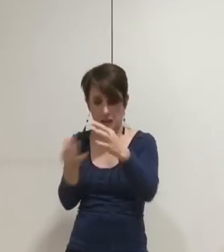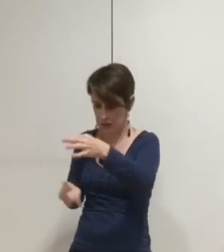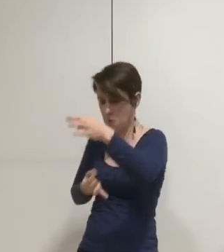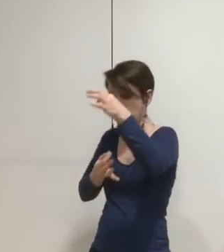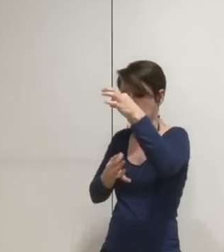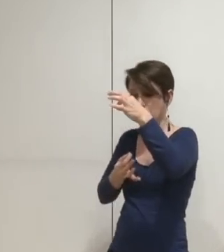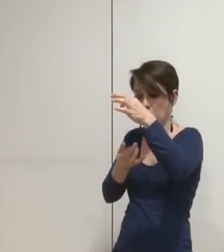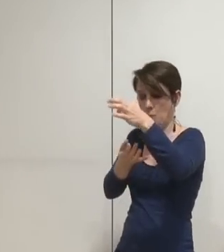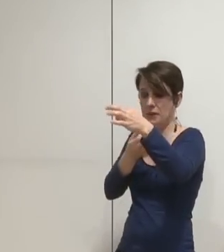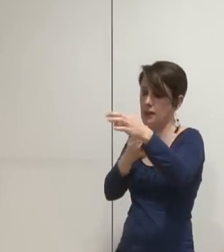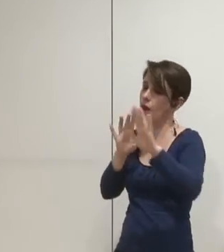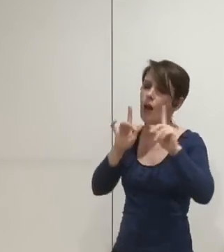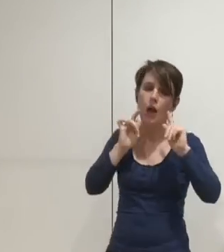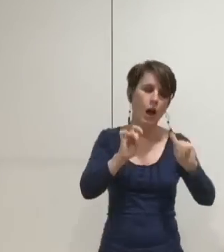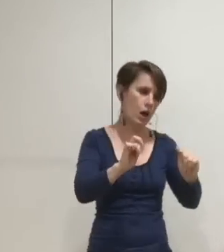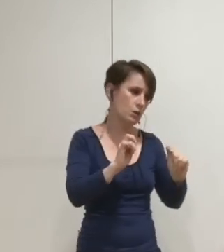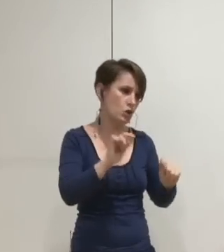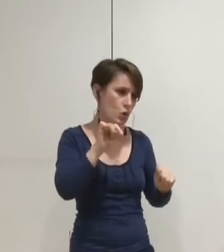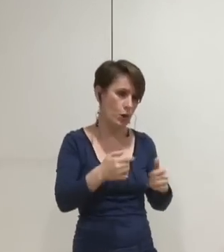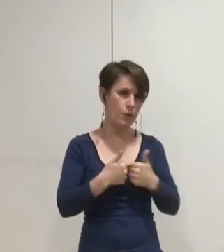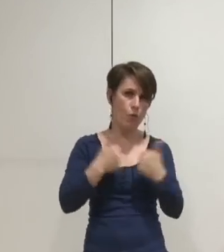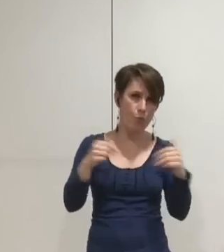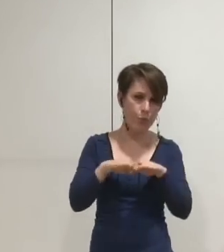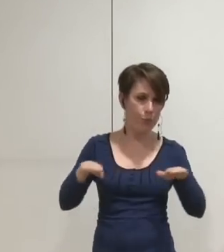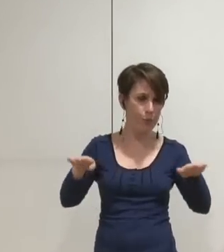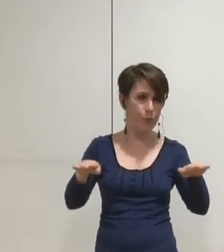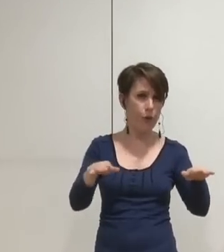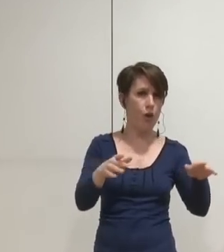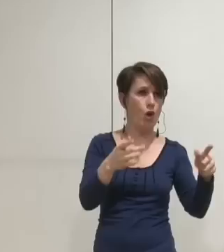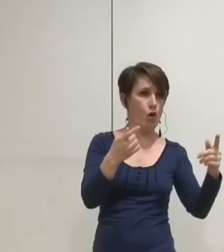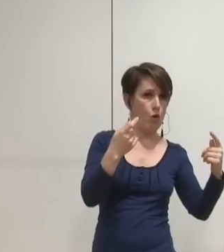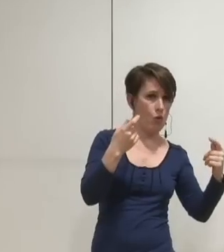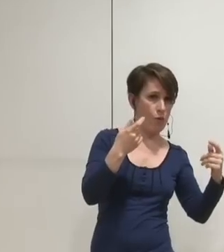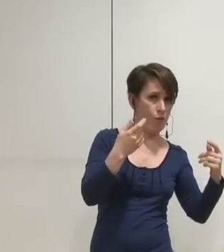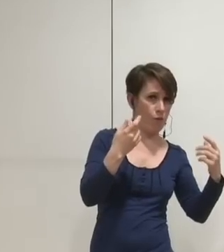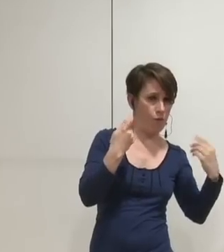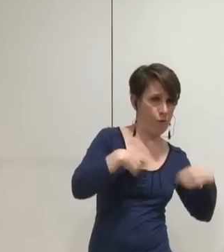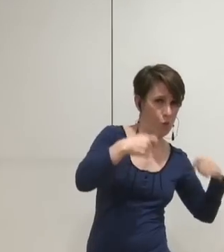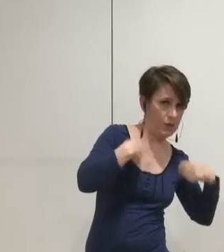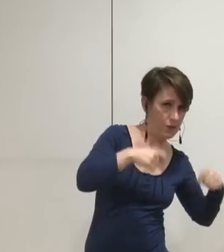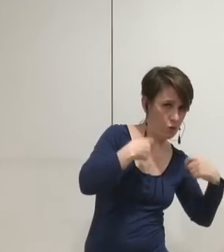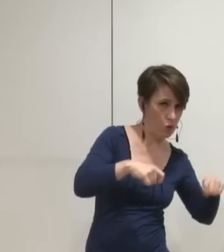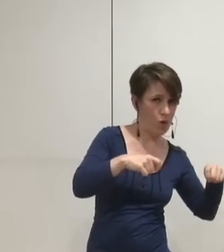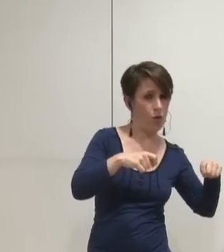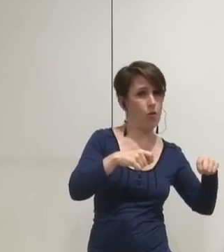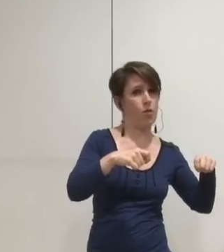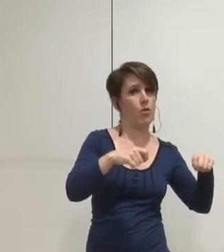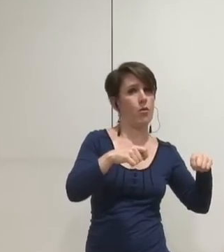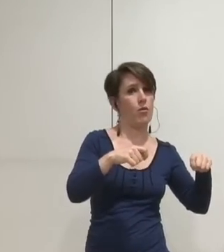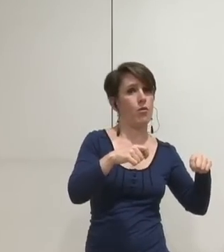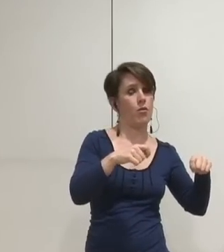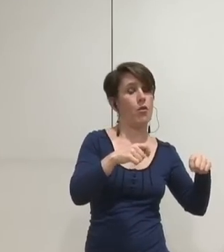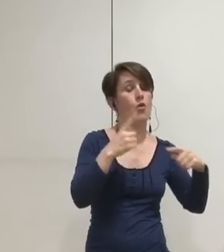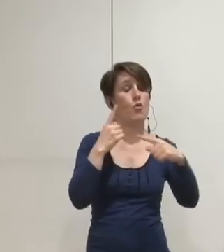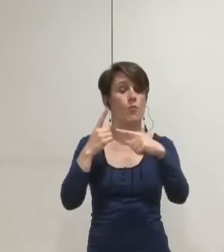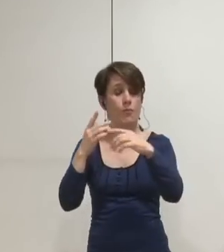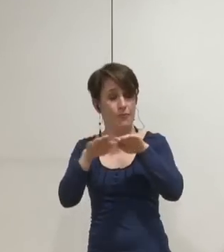le la fourniture et le le l'équipement en terme d'éclairage public donc il y a eu